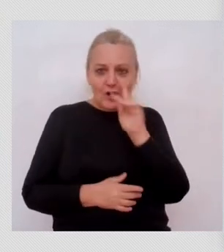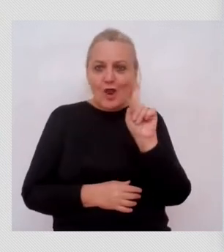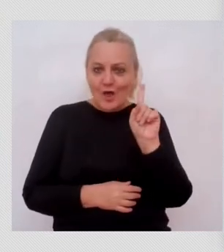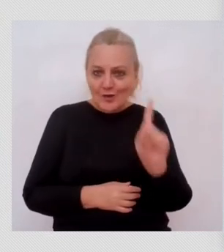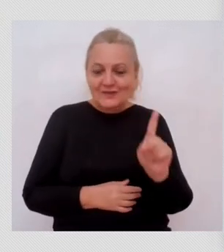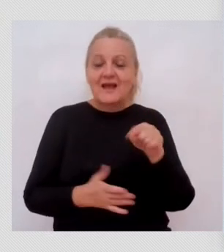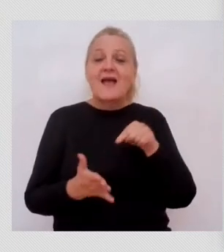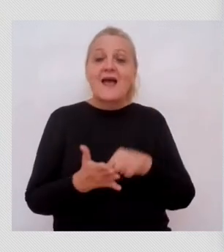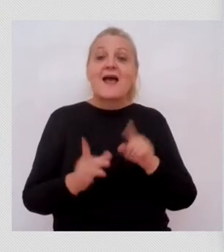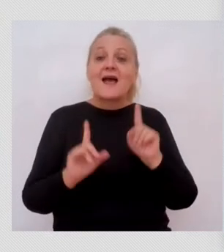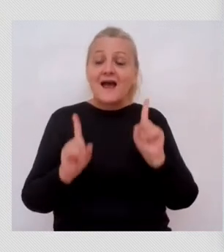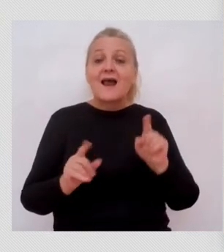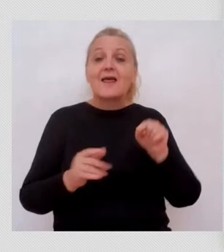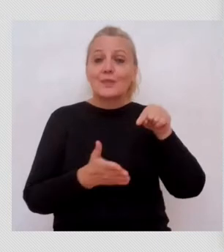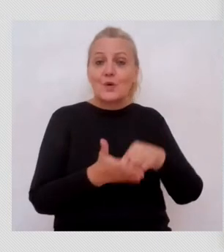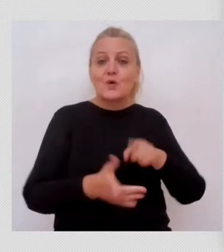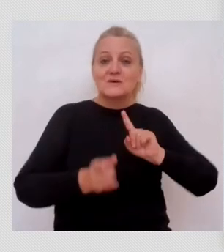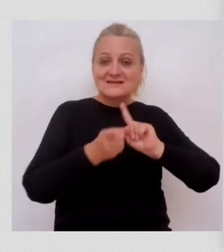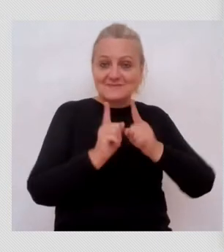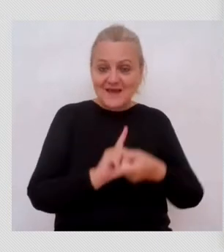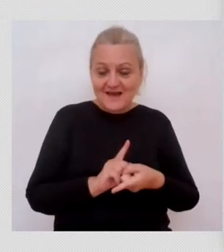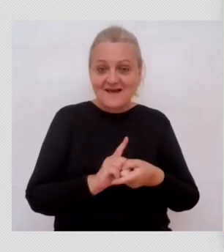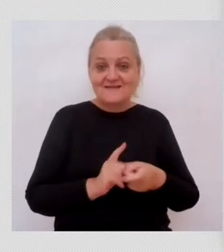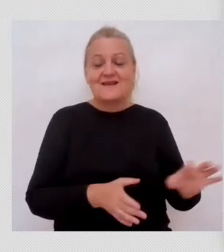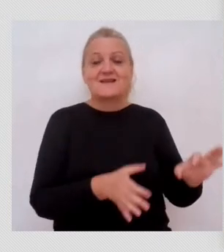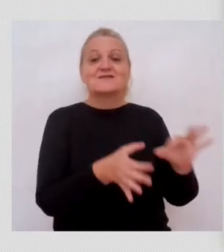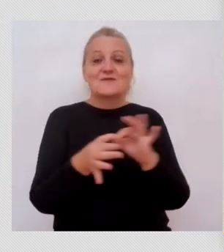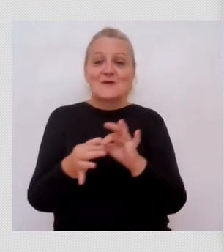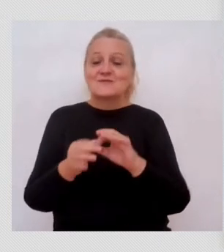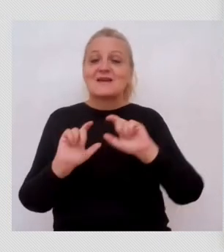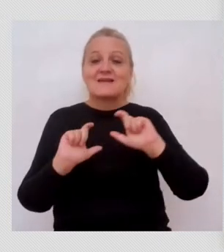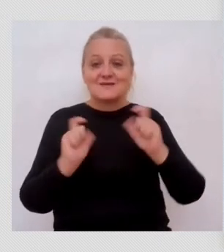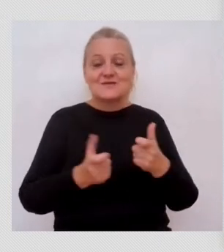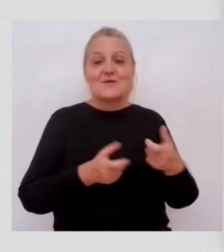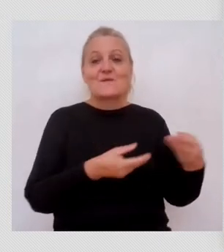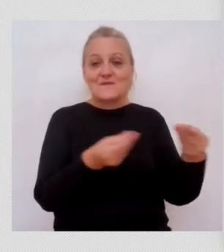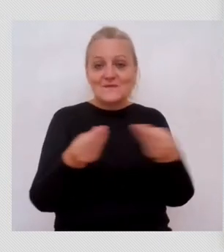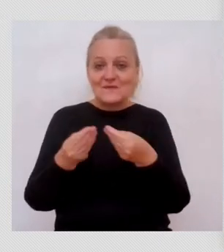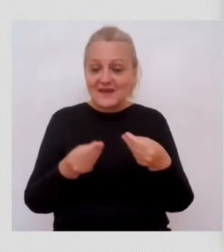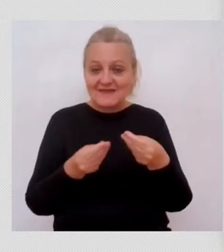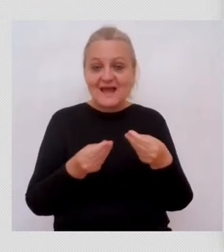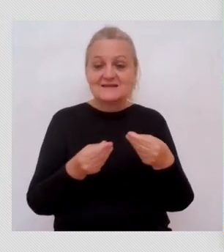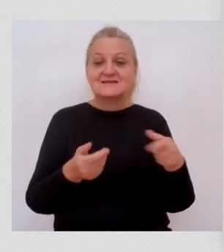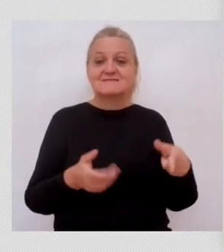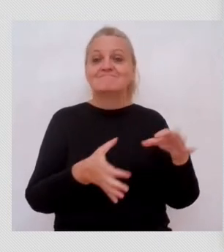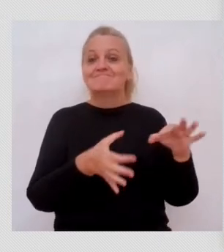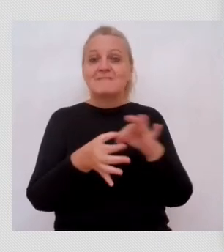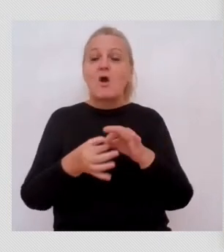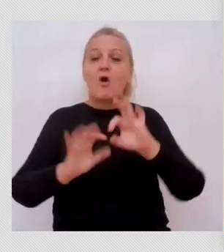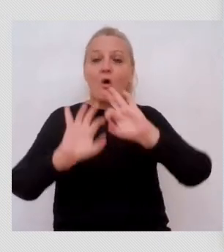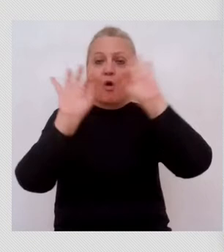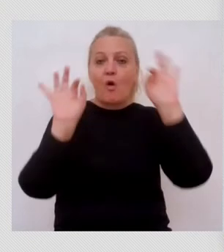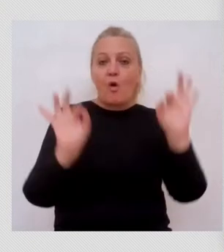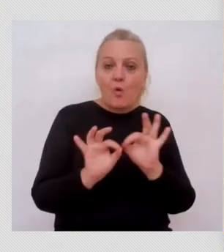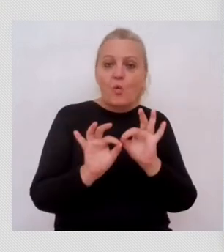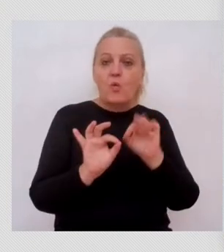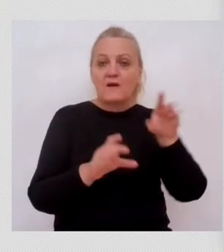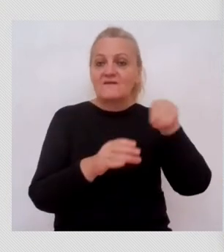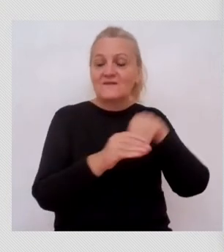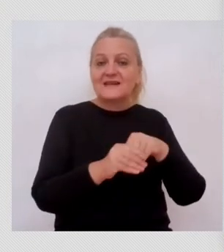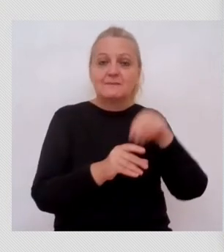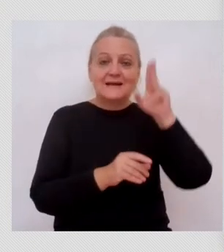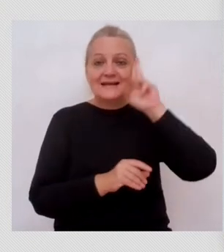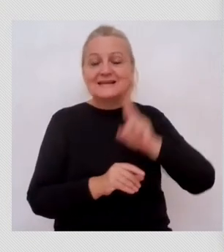te zmiany dotyczące finansów, które zależą od ogólnego kształtu